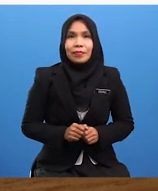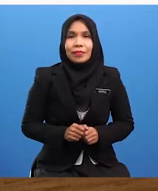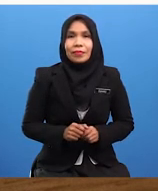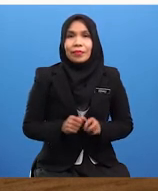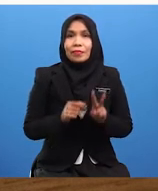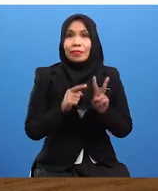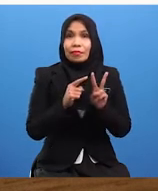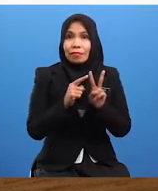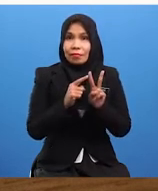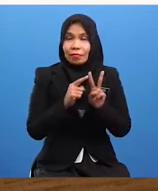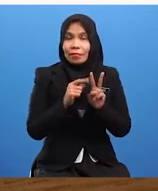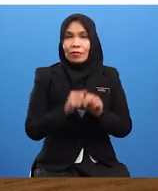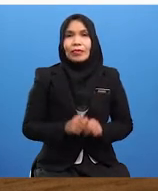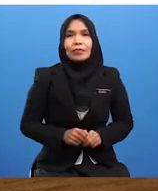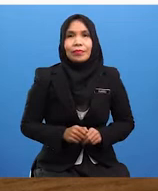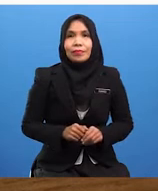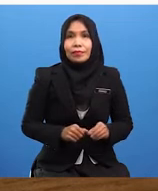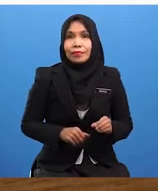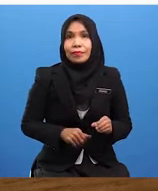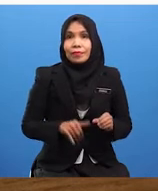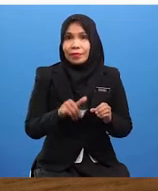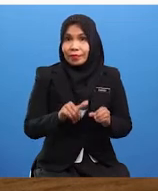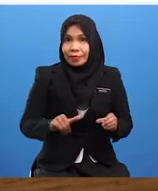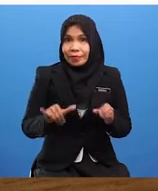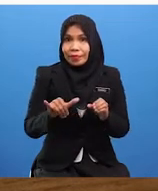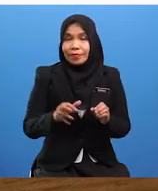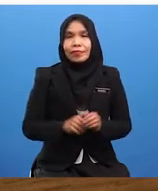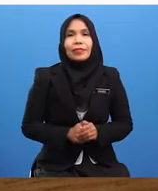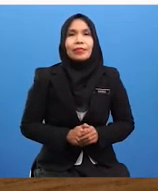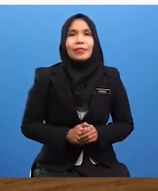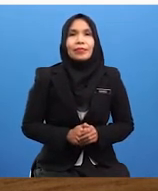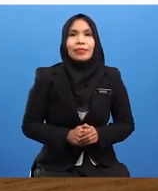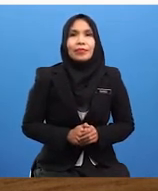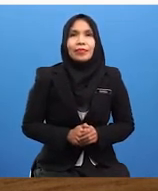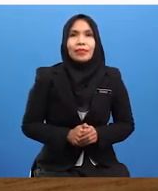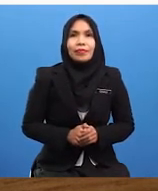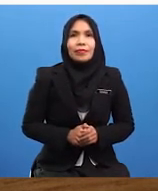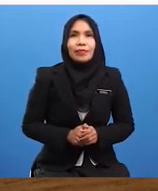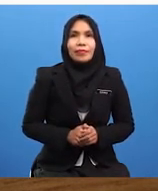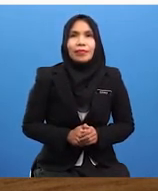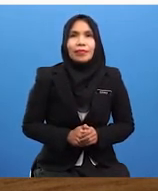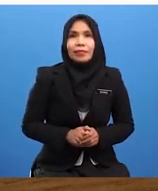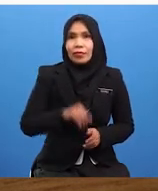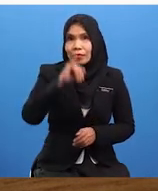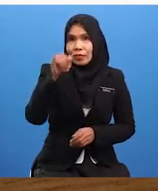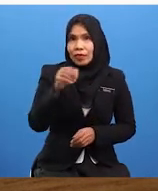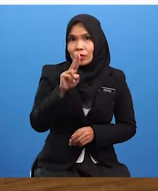Welcome Gallery G13 2019. Seterusnya, Johari